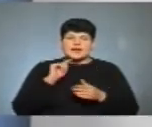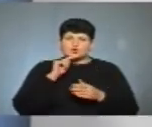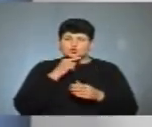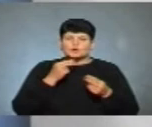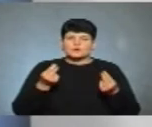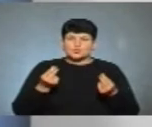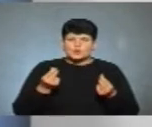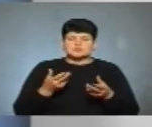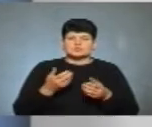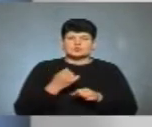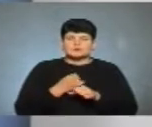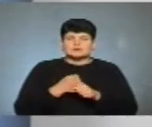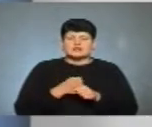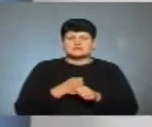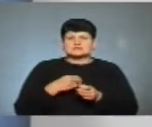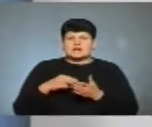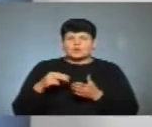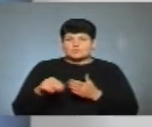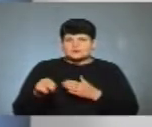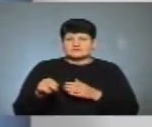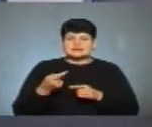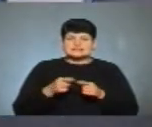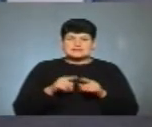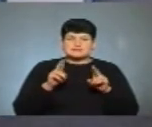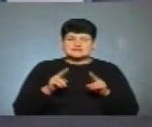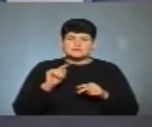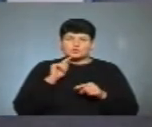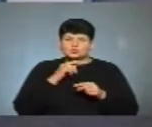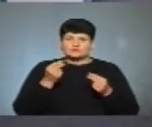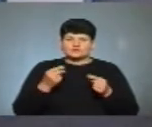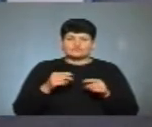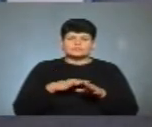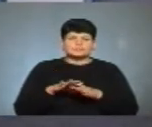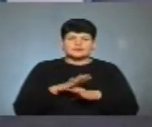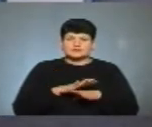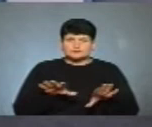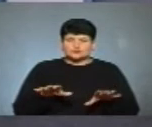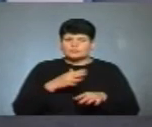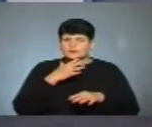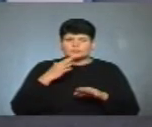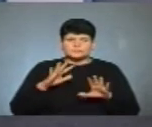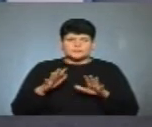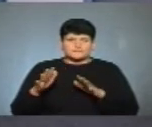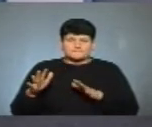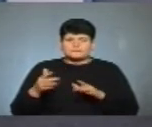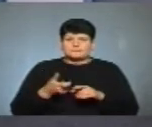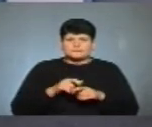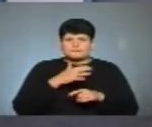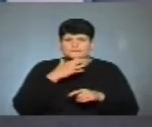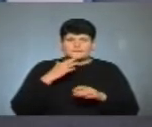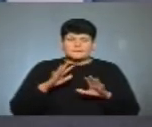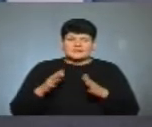взагалі здійснення публічних закупівель. Це принцип економії коштів. На жаль, він дотриманий не був в дуже багатьох випадках. І в дуже багатьох